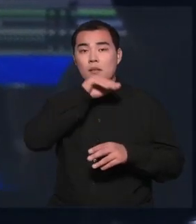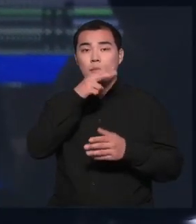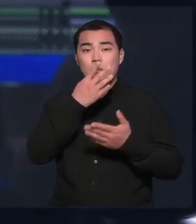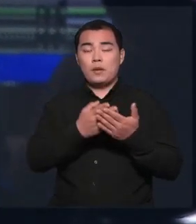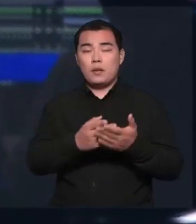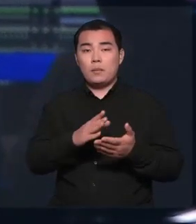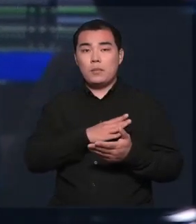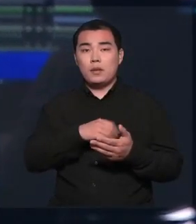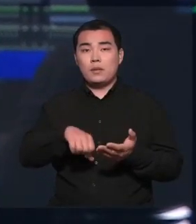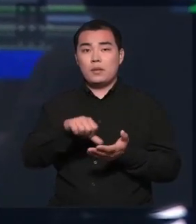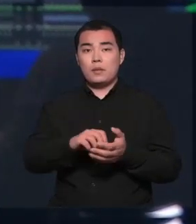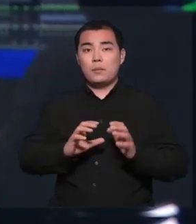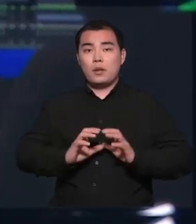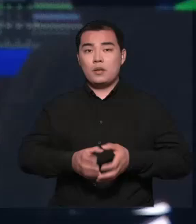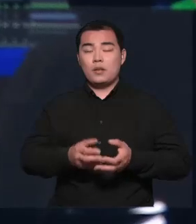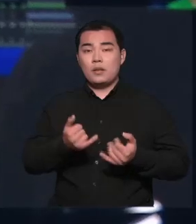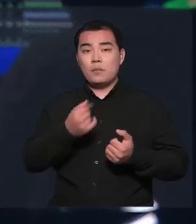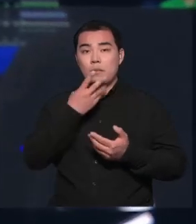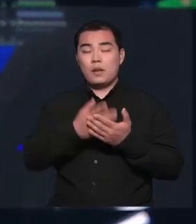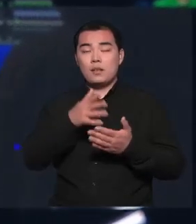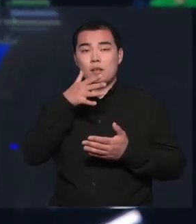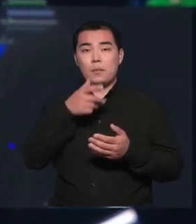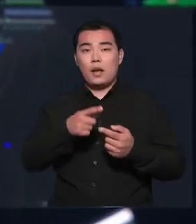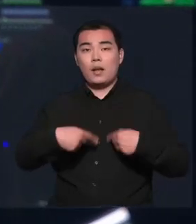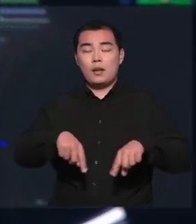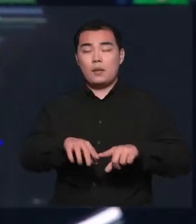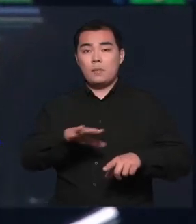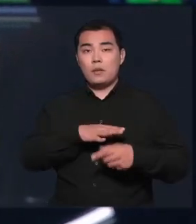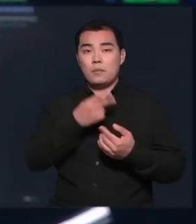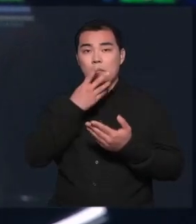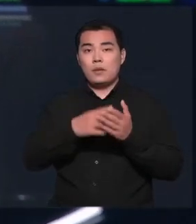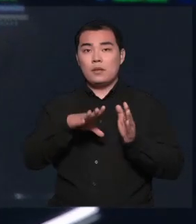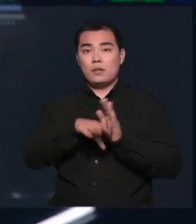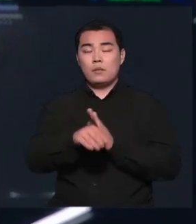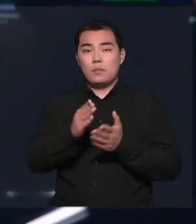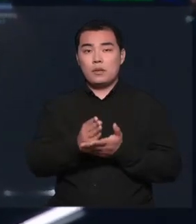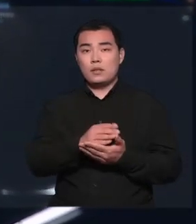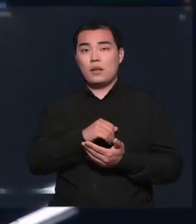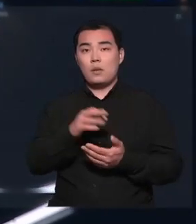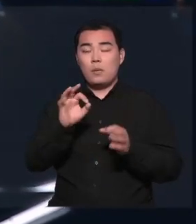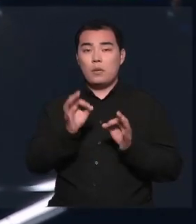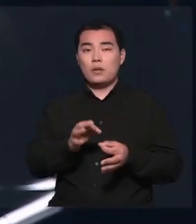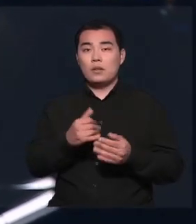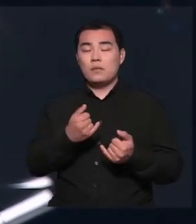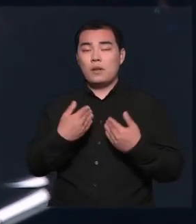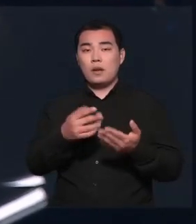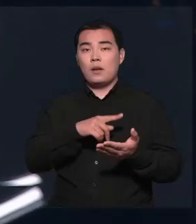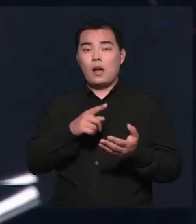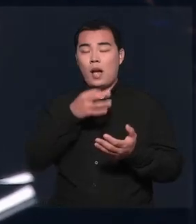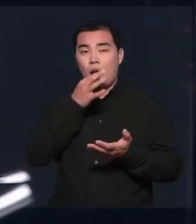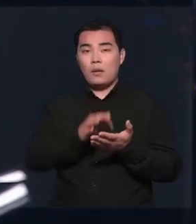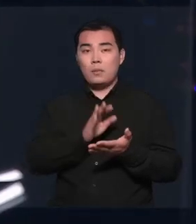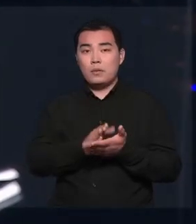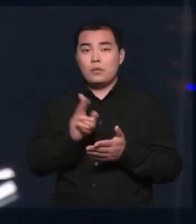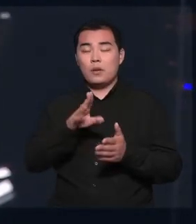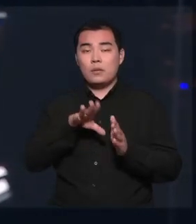проводили представители Международной кинологической организации. Заключение, которое они должны вынести осенью, даст ответ на вопрос, станут ли